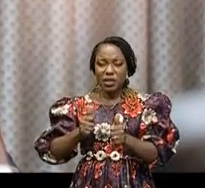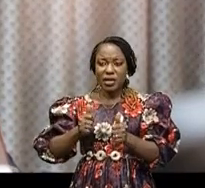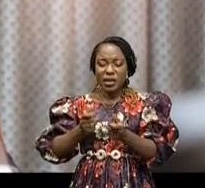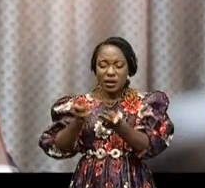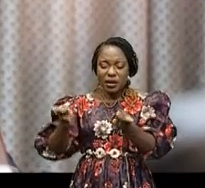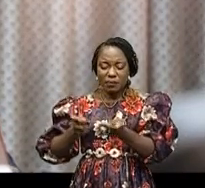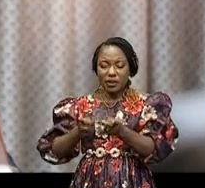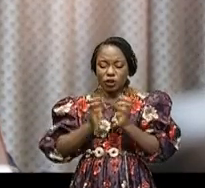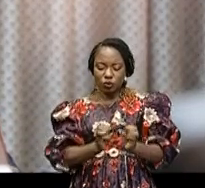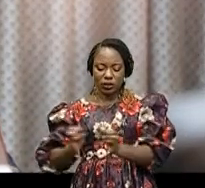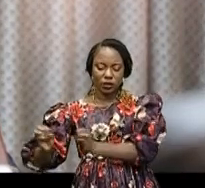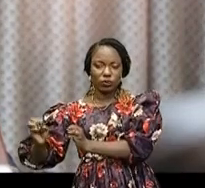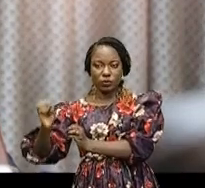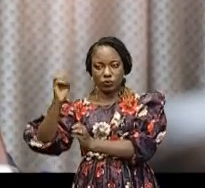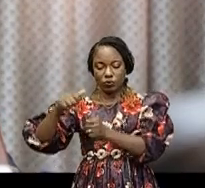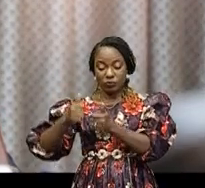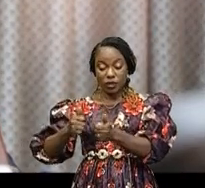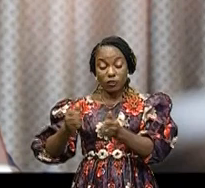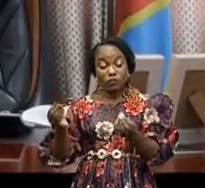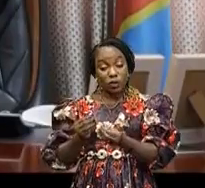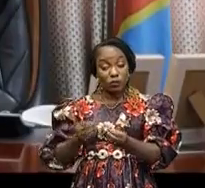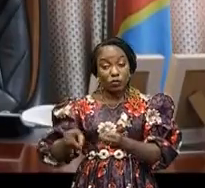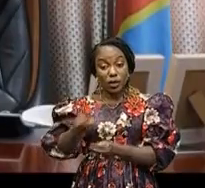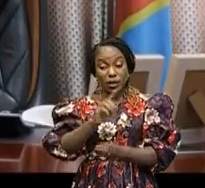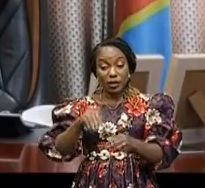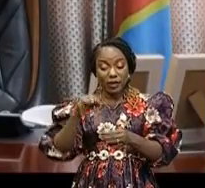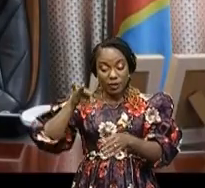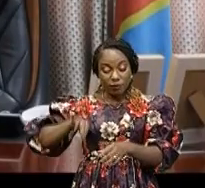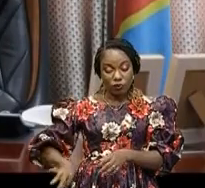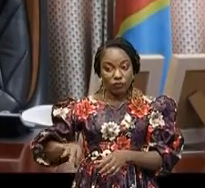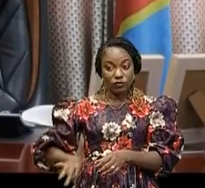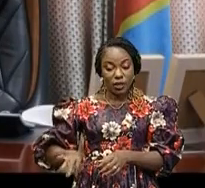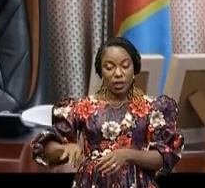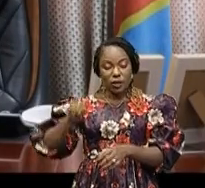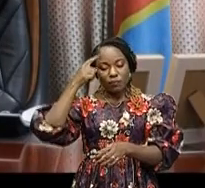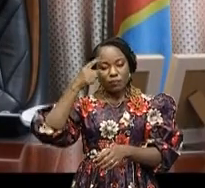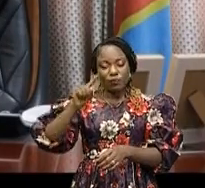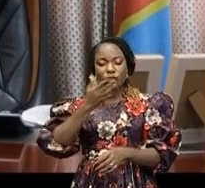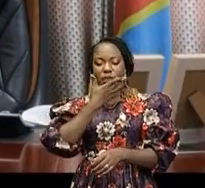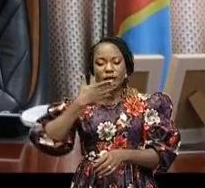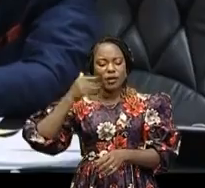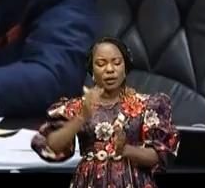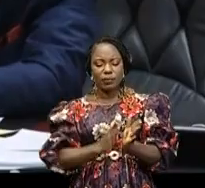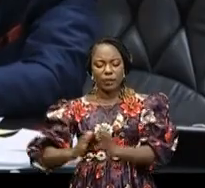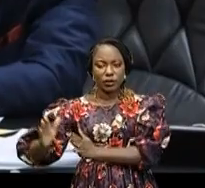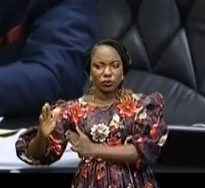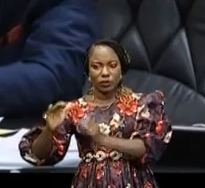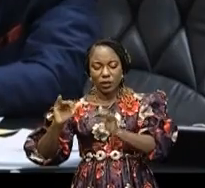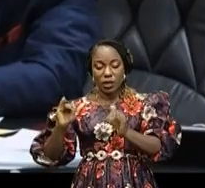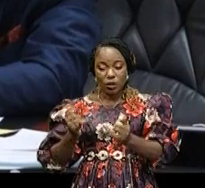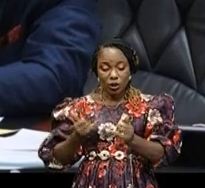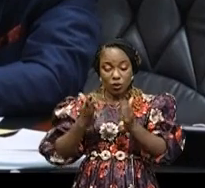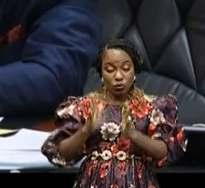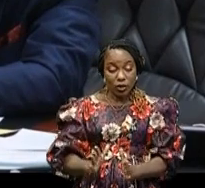conditions d'organisation. Ces moments doivent être mis à profit, notamment pour une meilleure préparation de nos athlètes qui